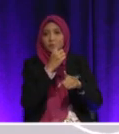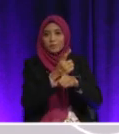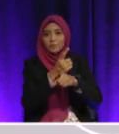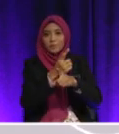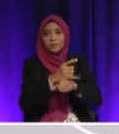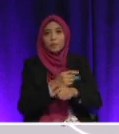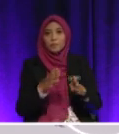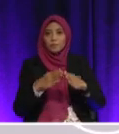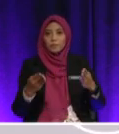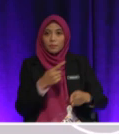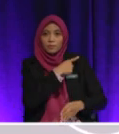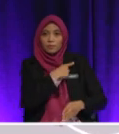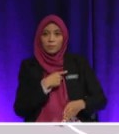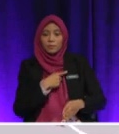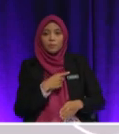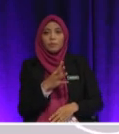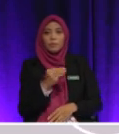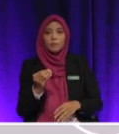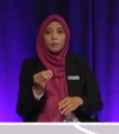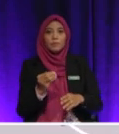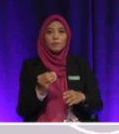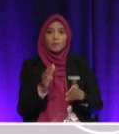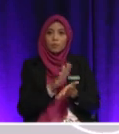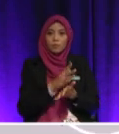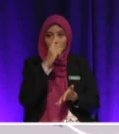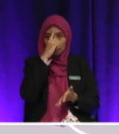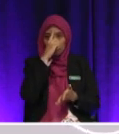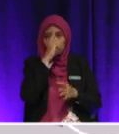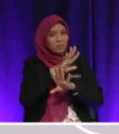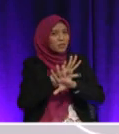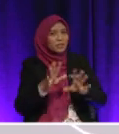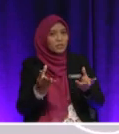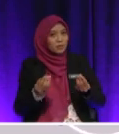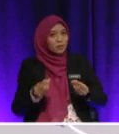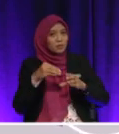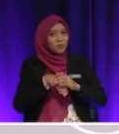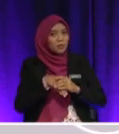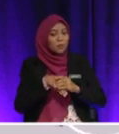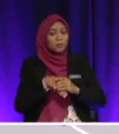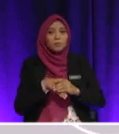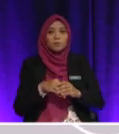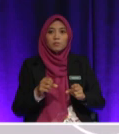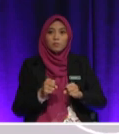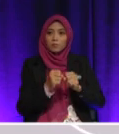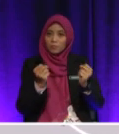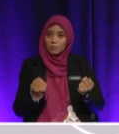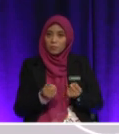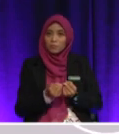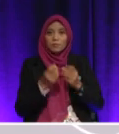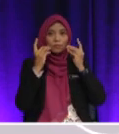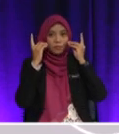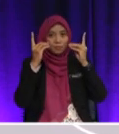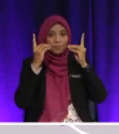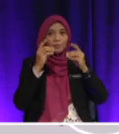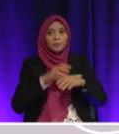bahasa Cina sekolah Cina dan sekolah Tamil tidak diterima dalam sistem pendidikan kebangsaannya karena menggunakan sekolah